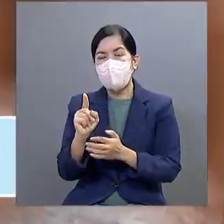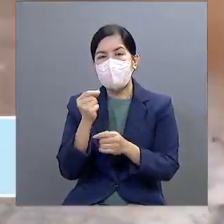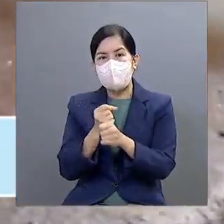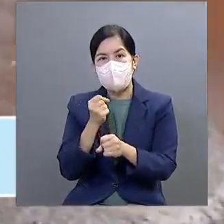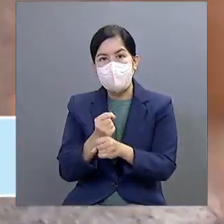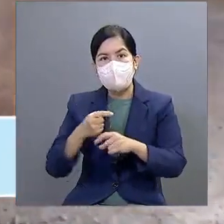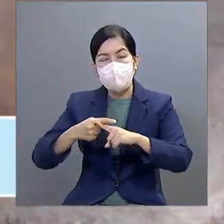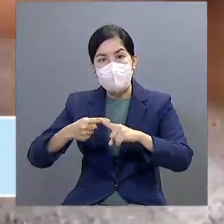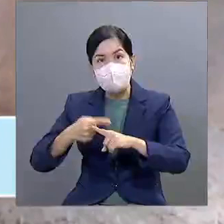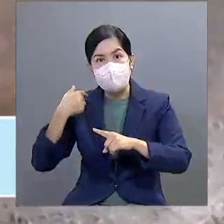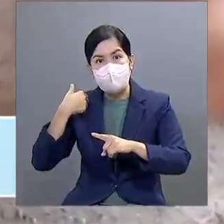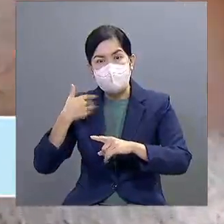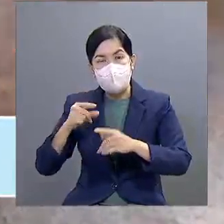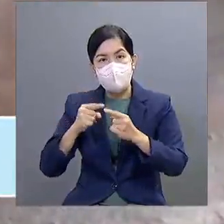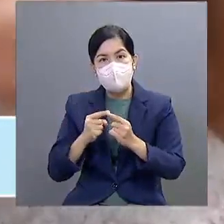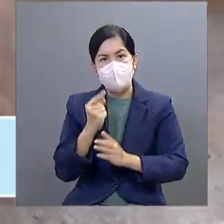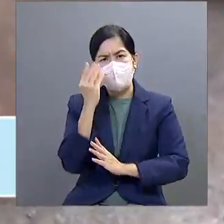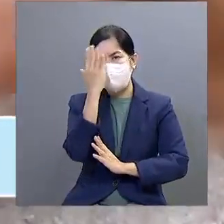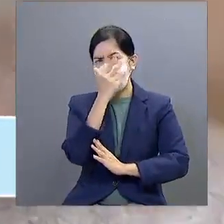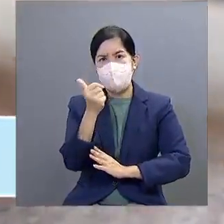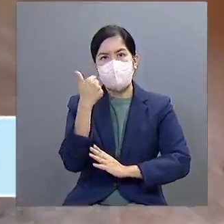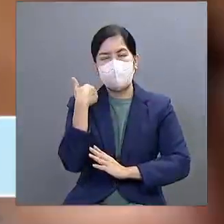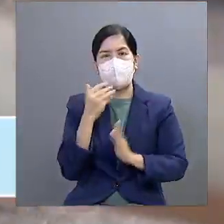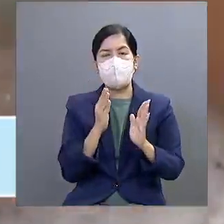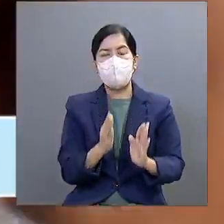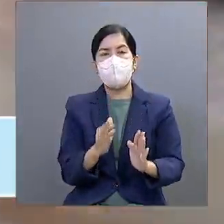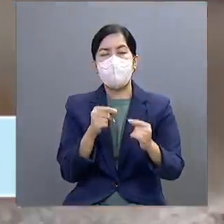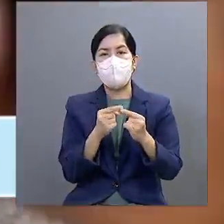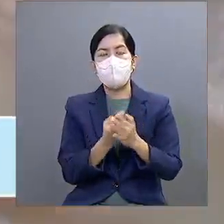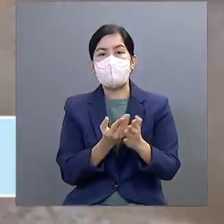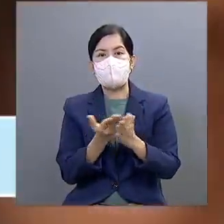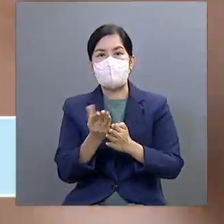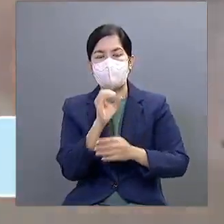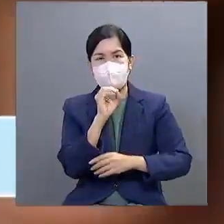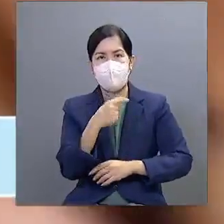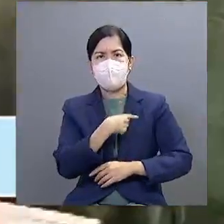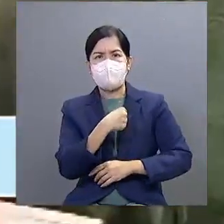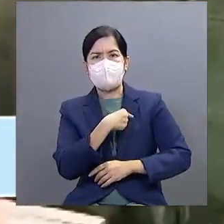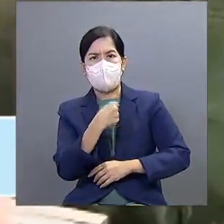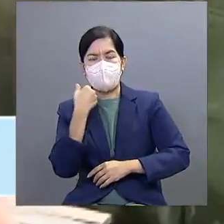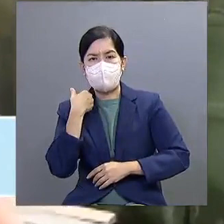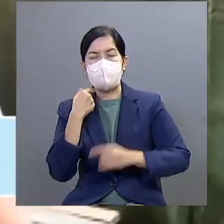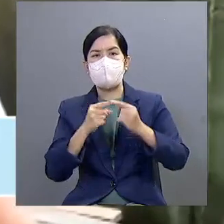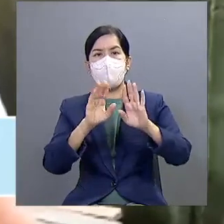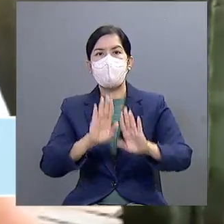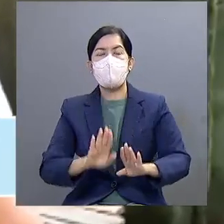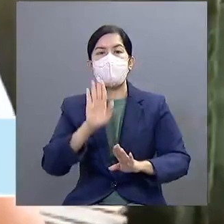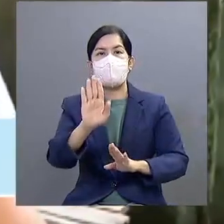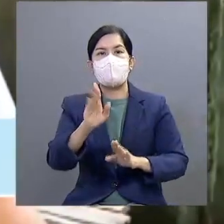ยฮะลูกค้าถูกใจอีกไม่ใช่แค่เฉพาะมีดเท่านั้นครับแม้แต่ฝักที่เขาใส่มีดเนี่ยความสวยงามเนี่ยมันก็ไปกับมีดที่ตีนะ